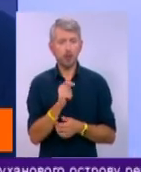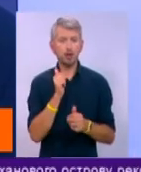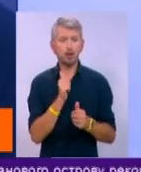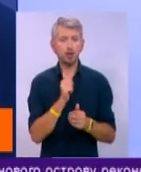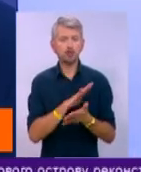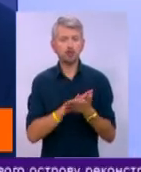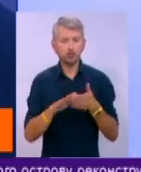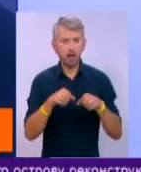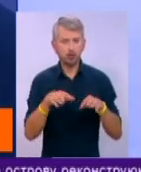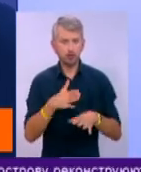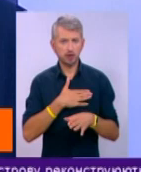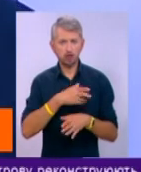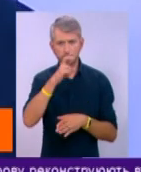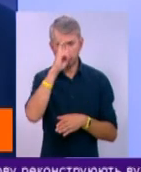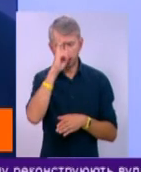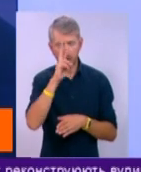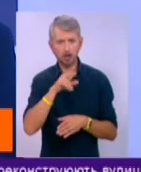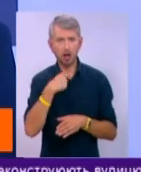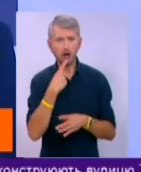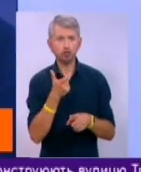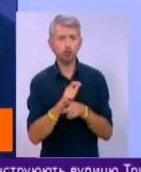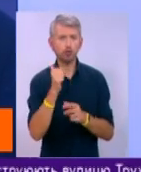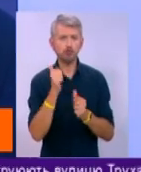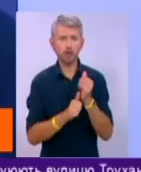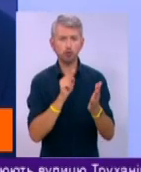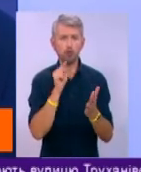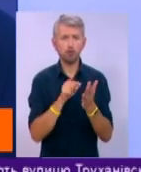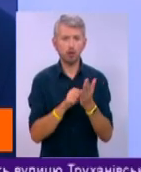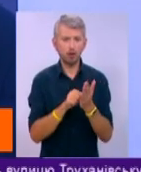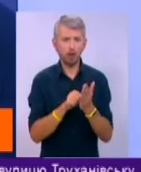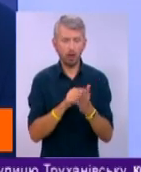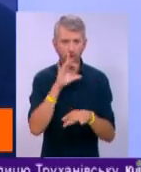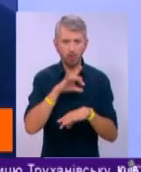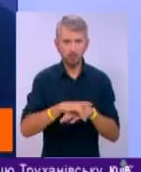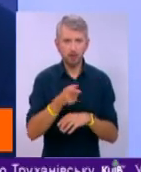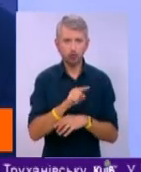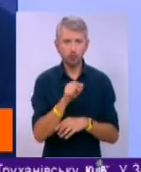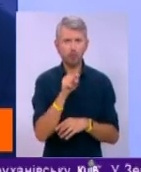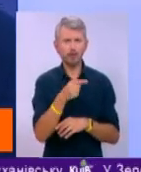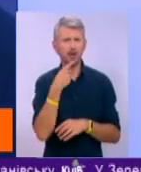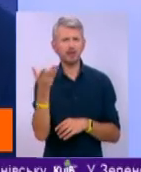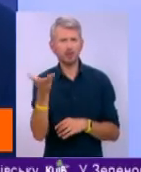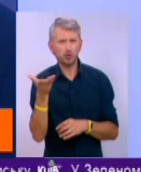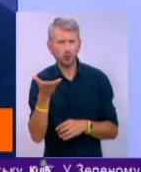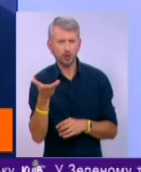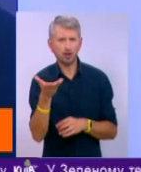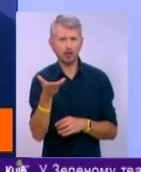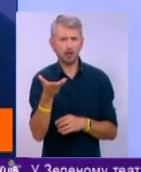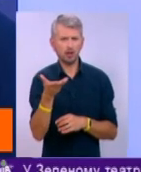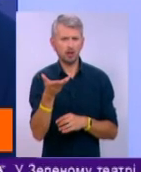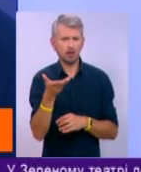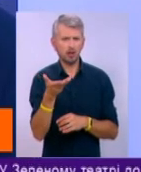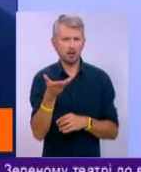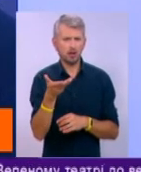рішень. Наша держава, як то кажуть, дуже часто попадає на тому, що... Вона звітує з парад,